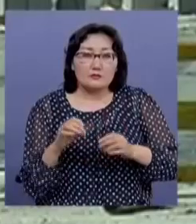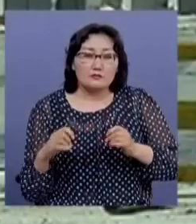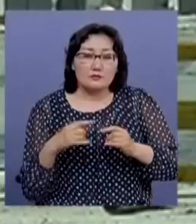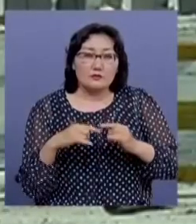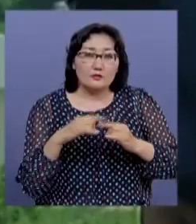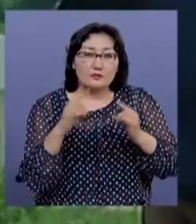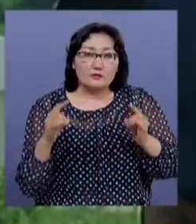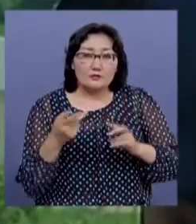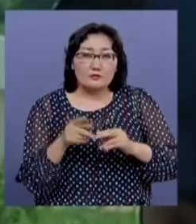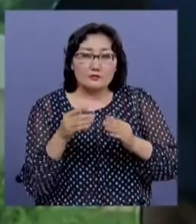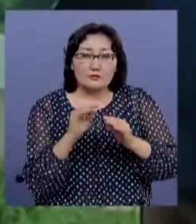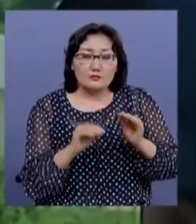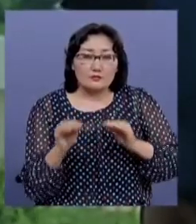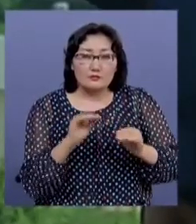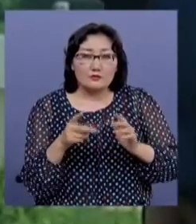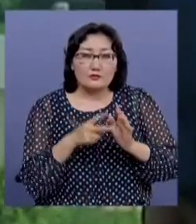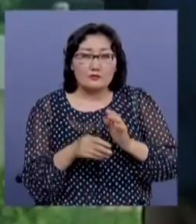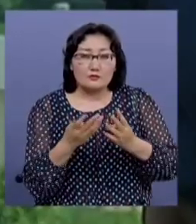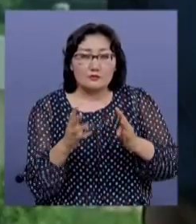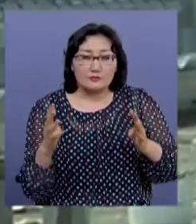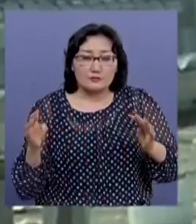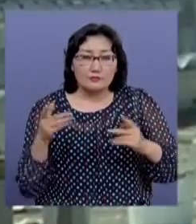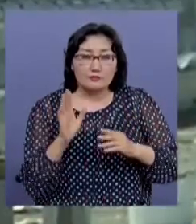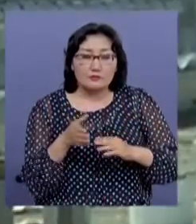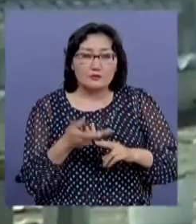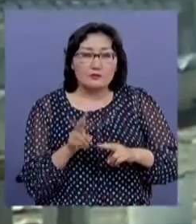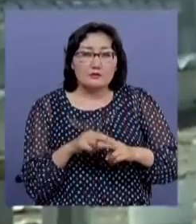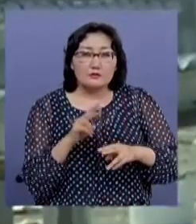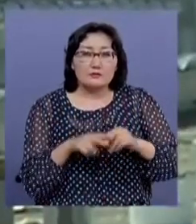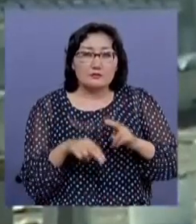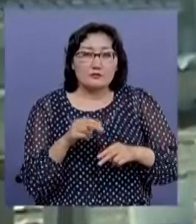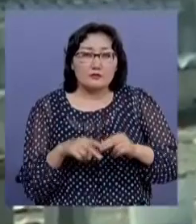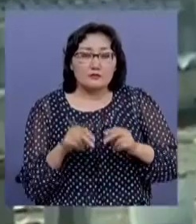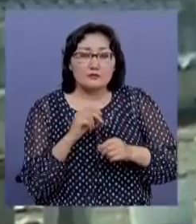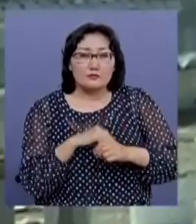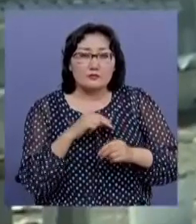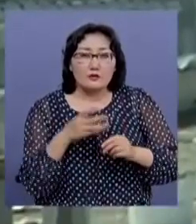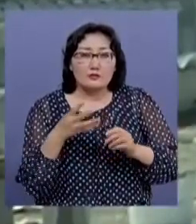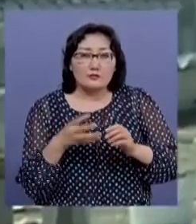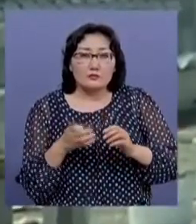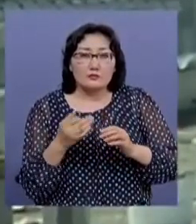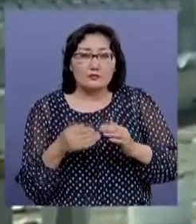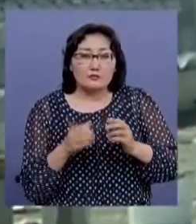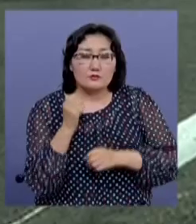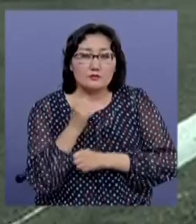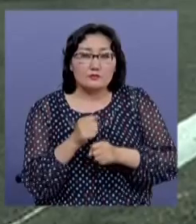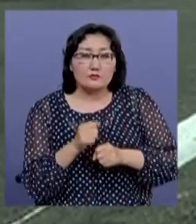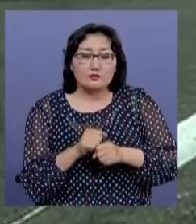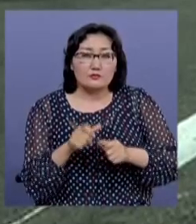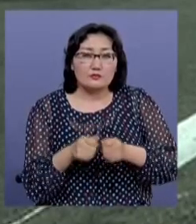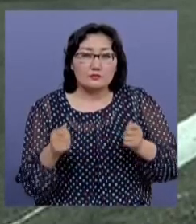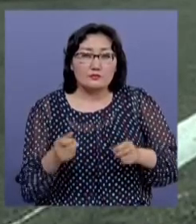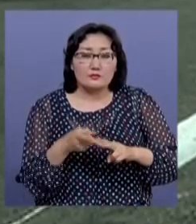маңына көріктендіру жұмыстары жүргізіліп, 700-ден астам жасыл желек отырғызылады. Құрылыс жұмыстарының арқасында 400-ге жуық жаңа жұмыс орны ашылды.